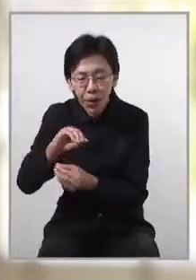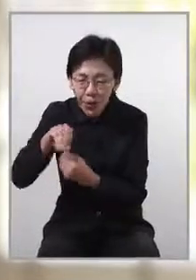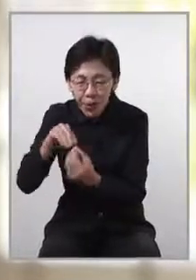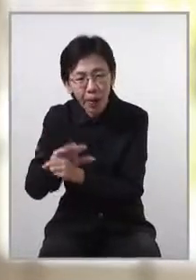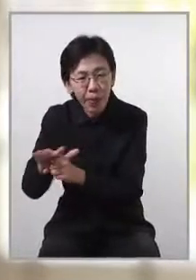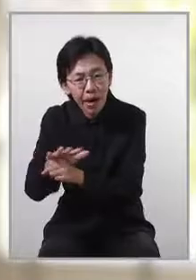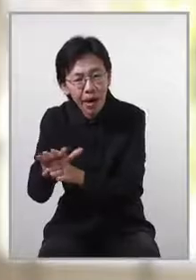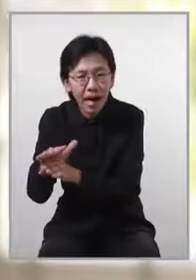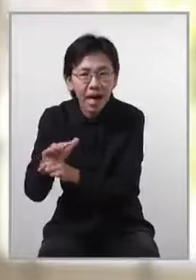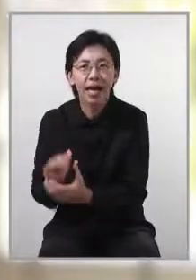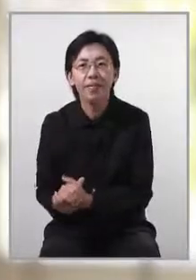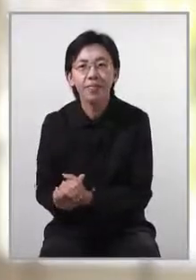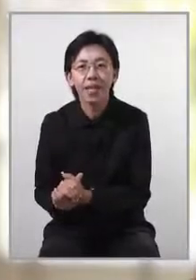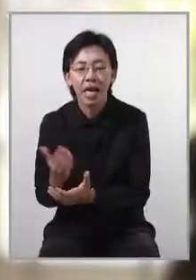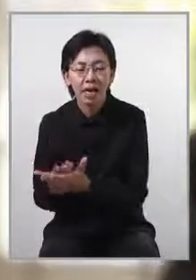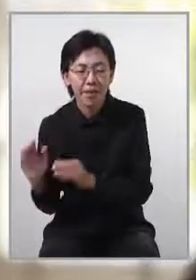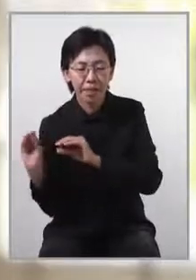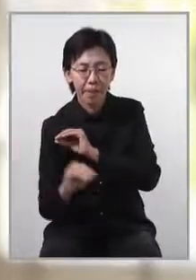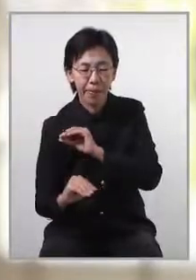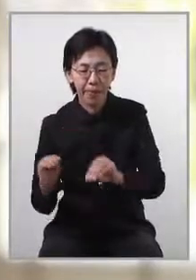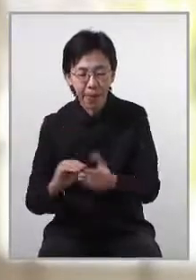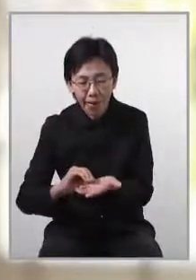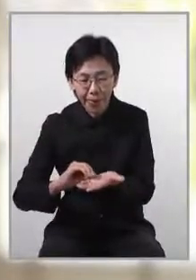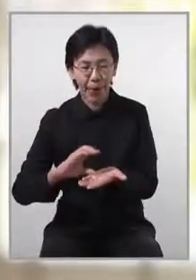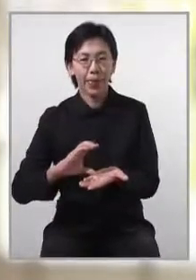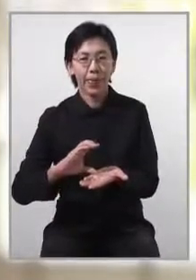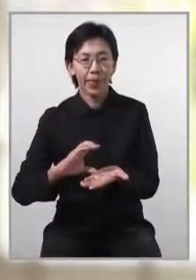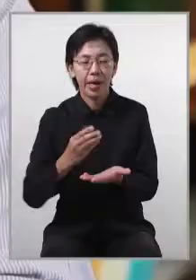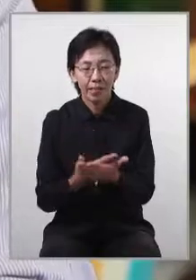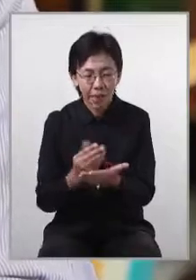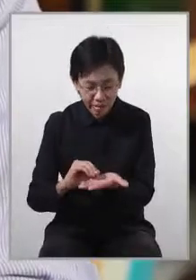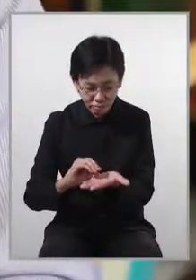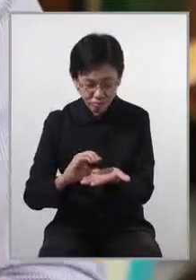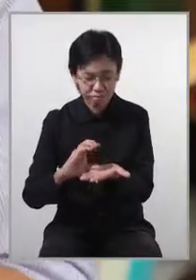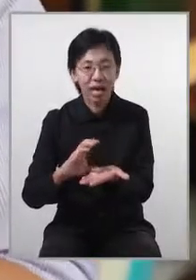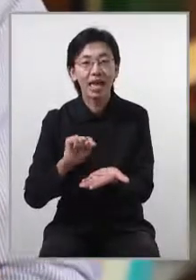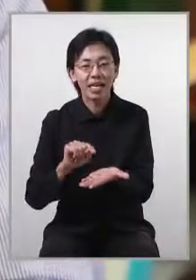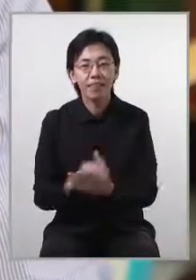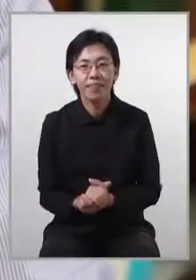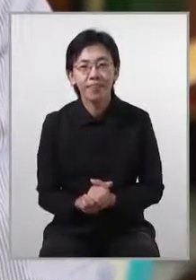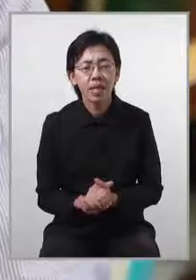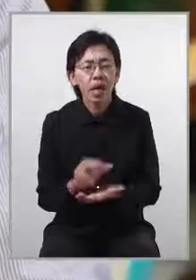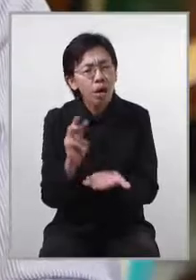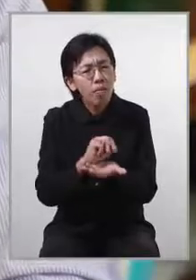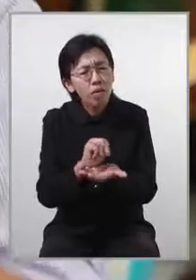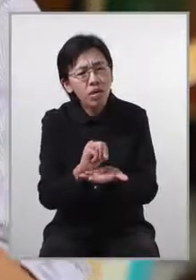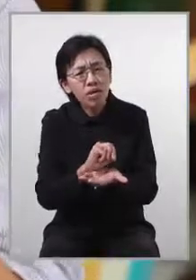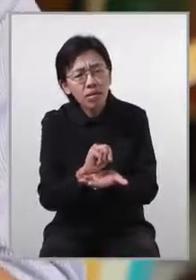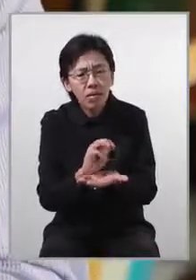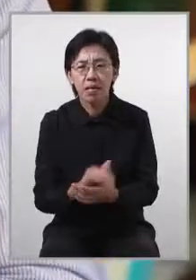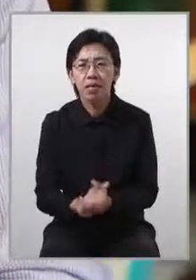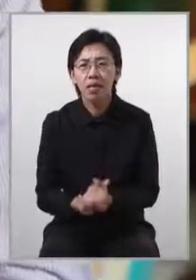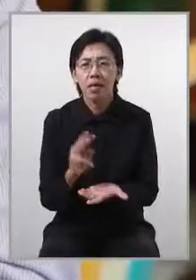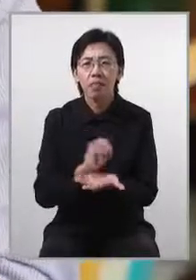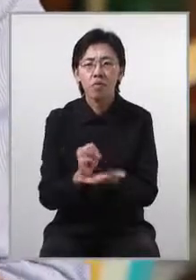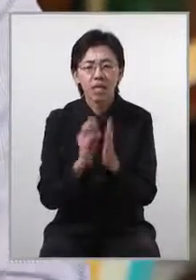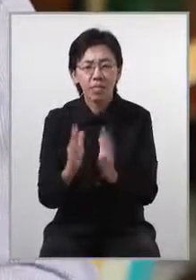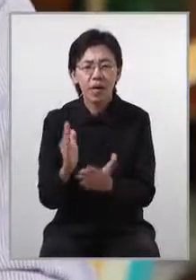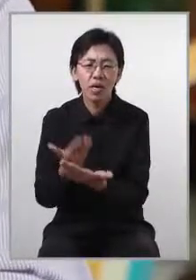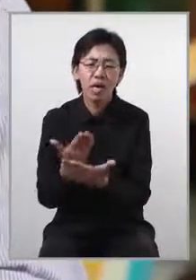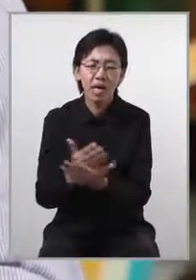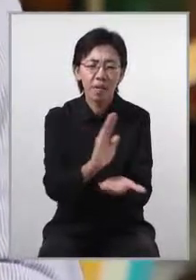นะฮะก็ลงขันกันได้เงินก้อนจำนวนหนึ่ง เอ๊ะถ้าพูดถึงมูลนิธิเริ่มต้นมาก็ต้องมีคนมาบริจ